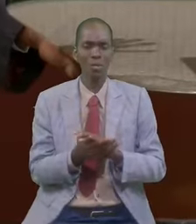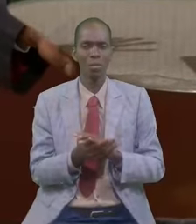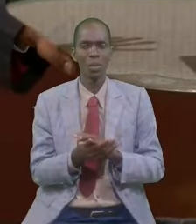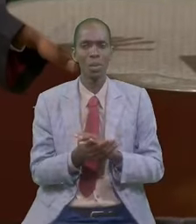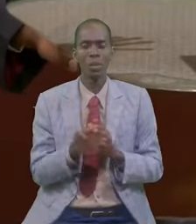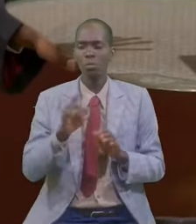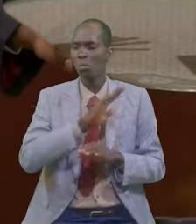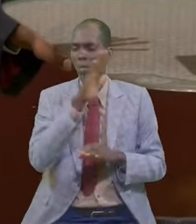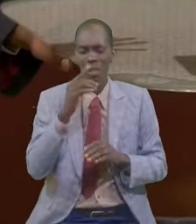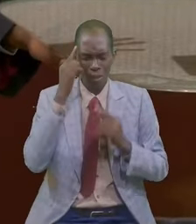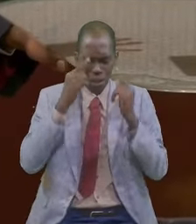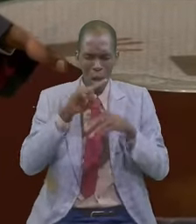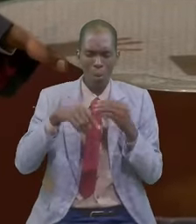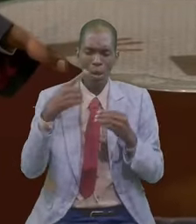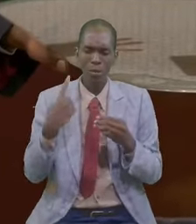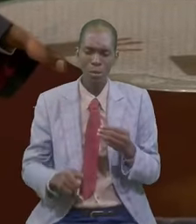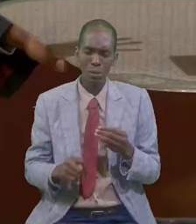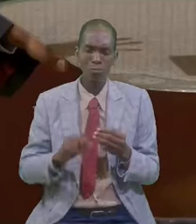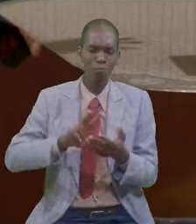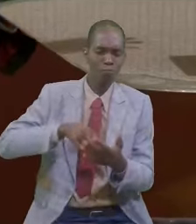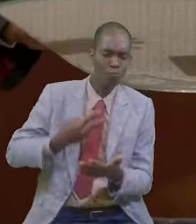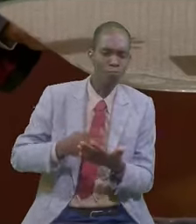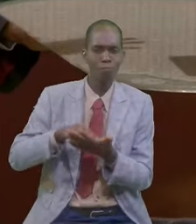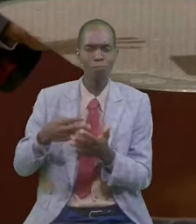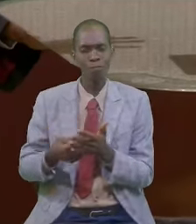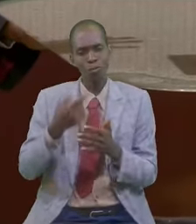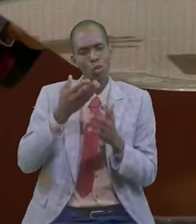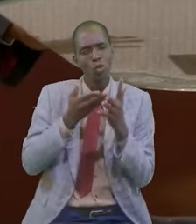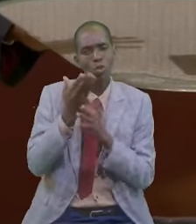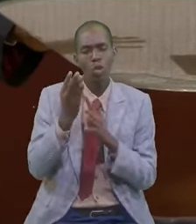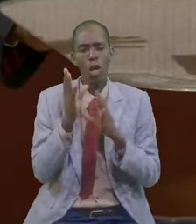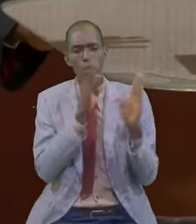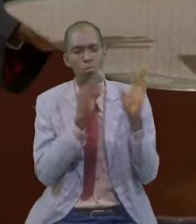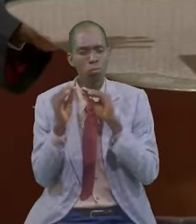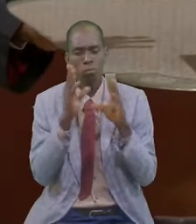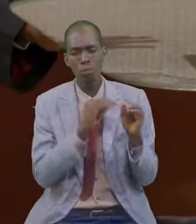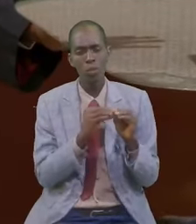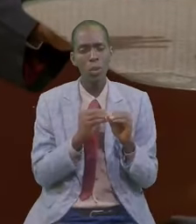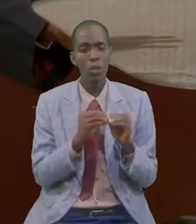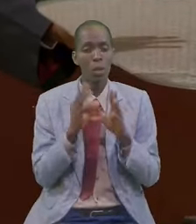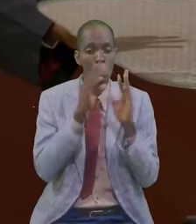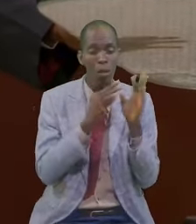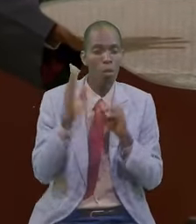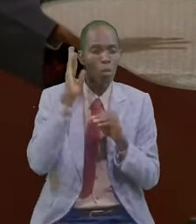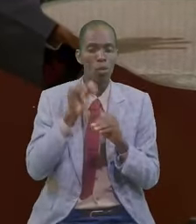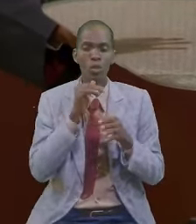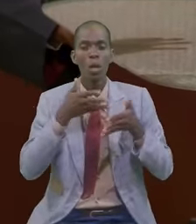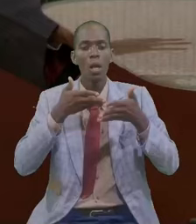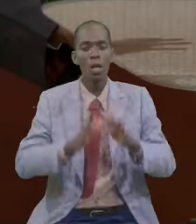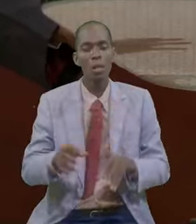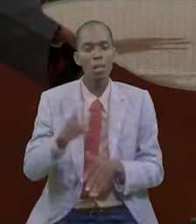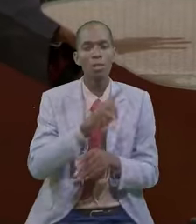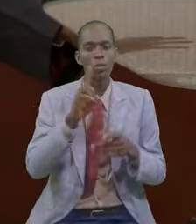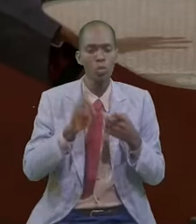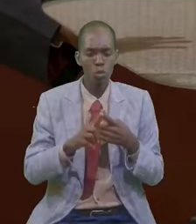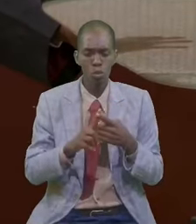pense pas à ses revers, à ses échecs. Le bavardage ne lui a